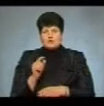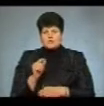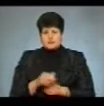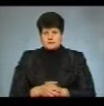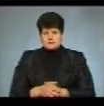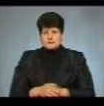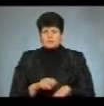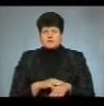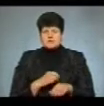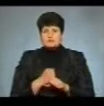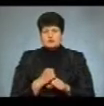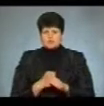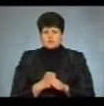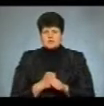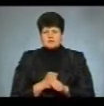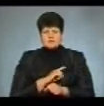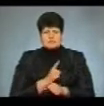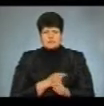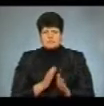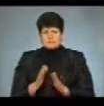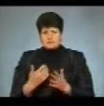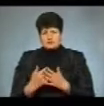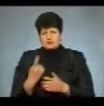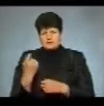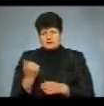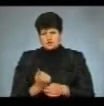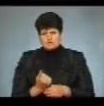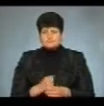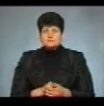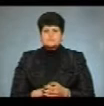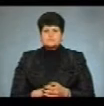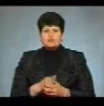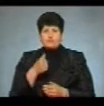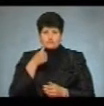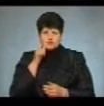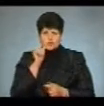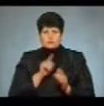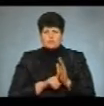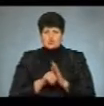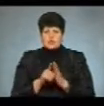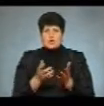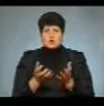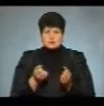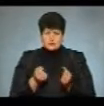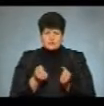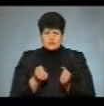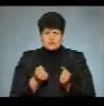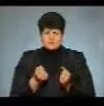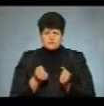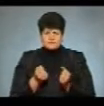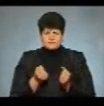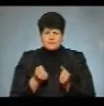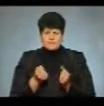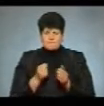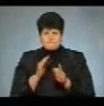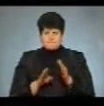Поліція працює в посиленому режимі вже близько тижня. Вчора ми почали отримувати під